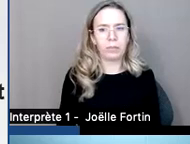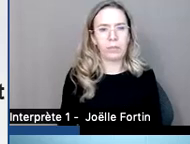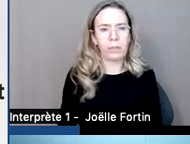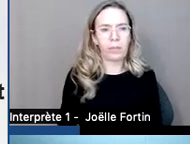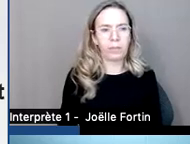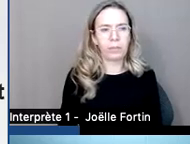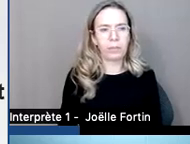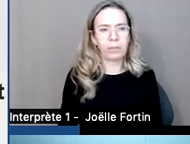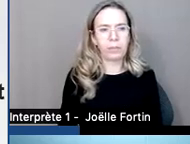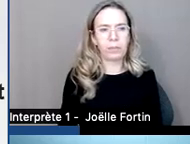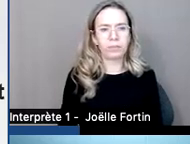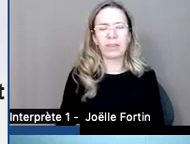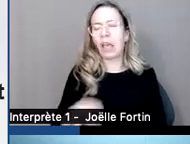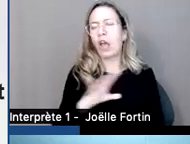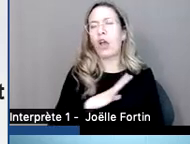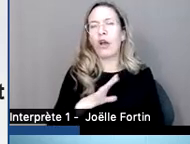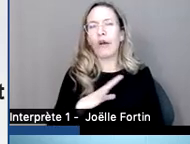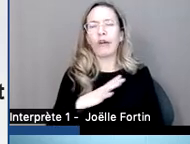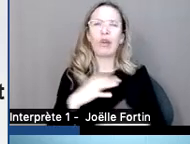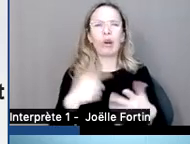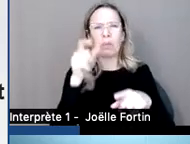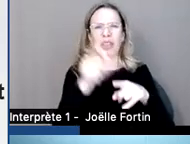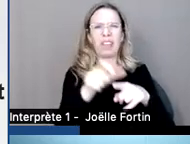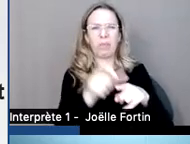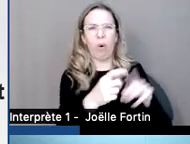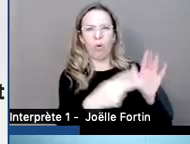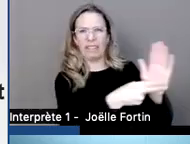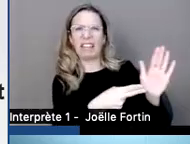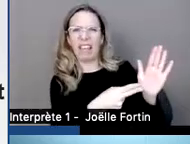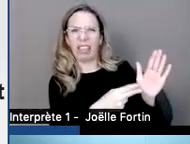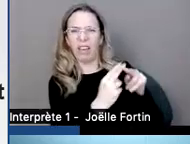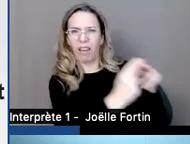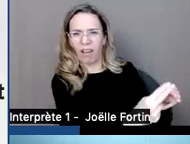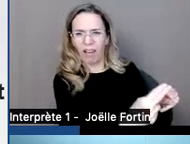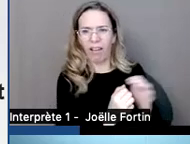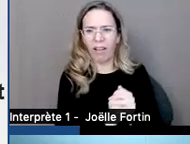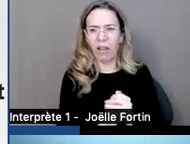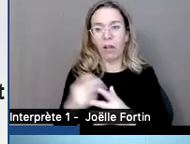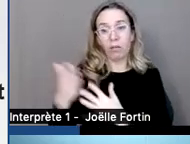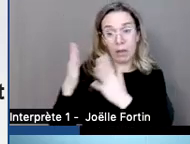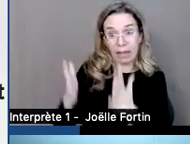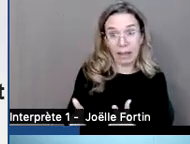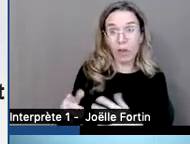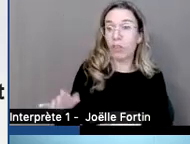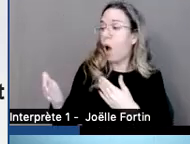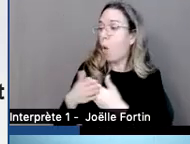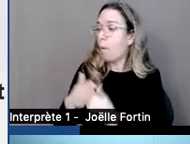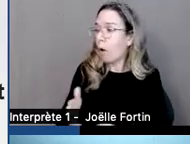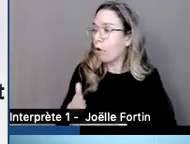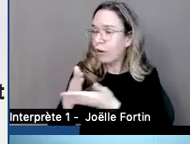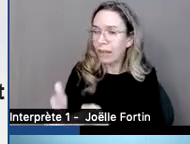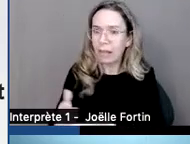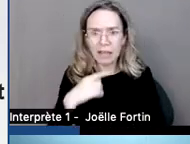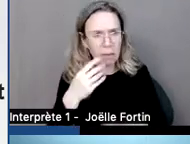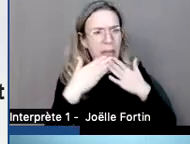et un genre de langage stigmatisant que j'appelle. Souvent, on va entendre des intervenants, il manque des proches aidants, qui vont dire, mais il n'y a